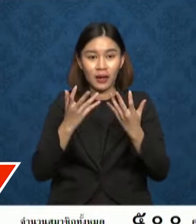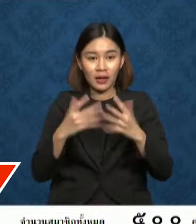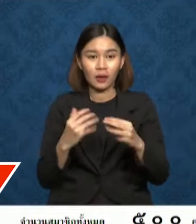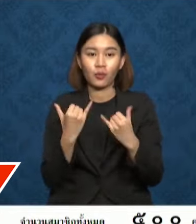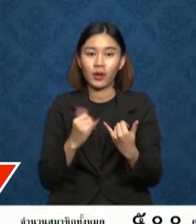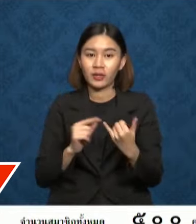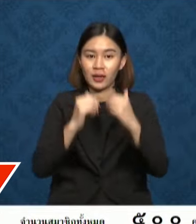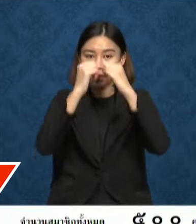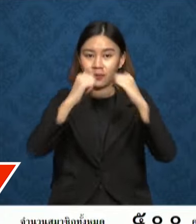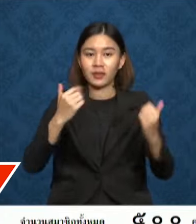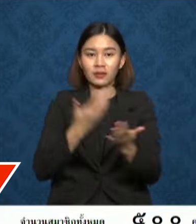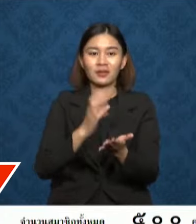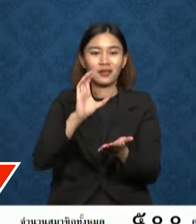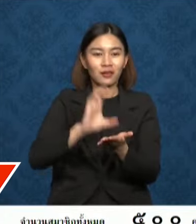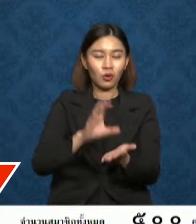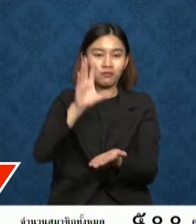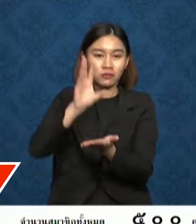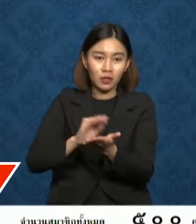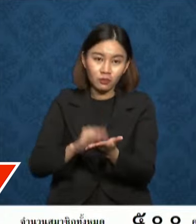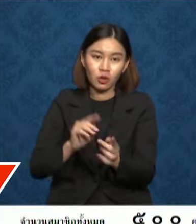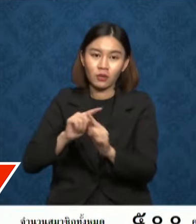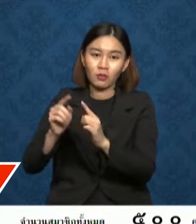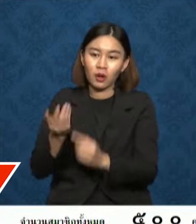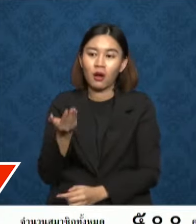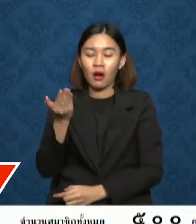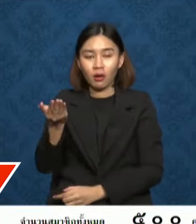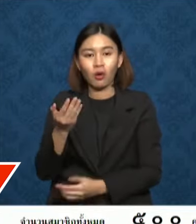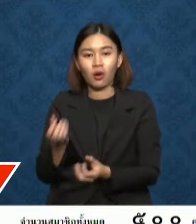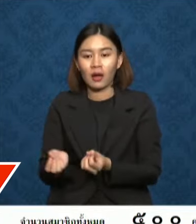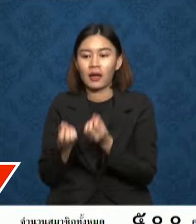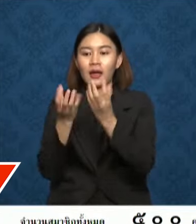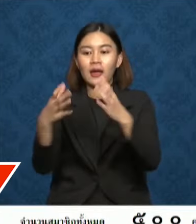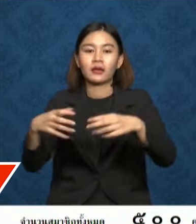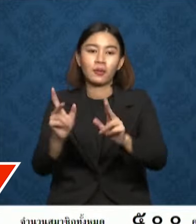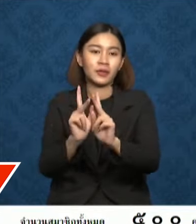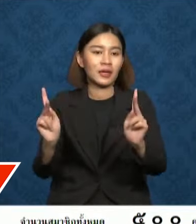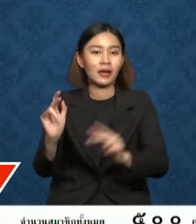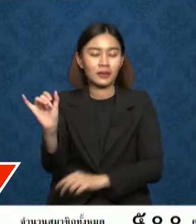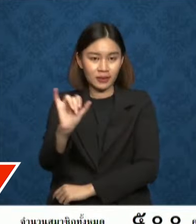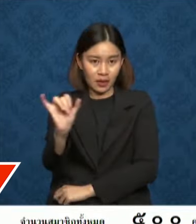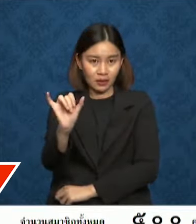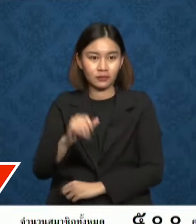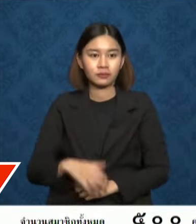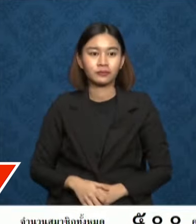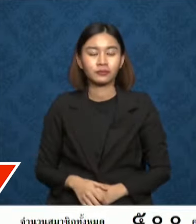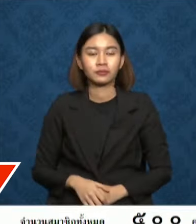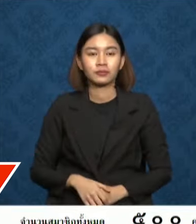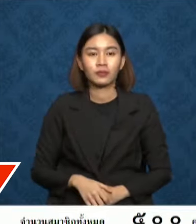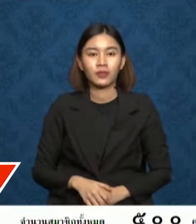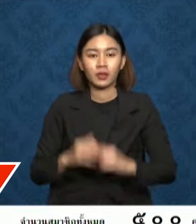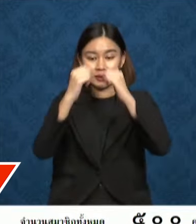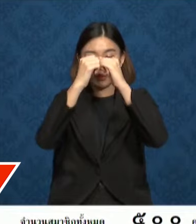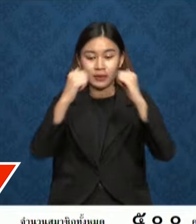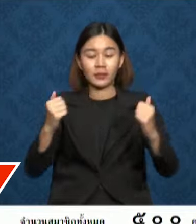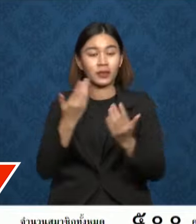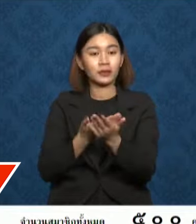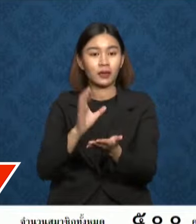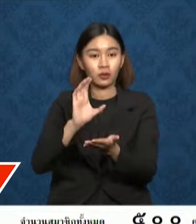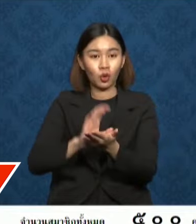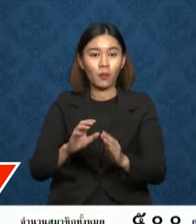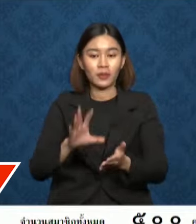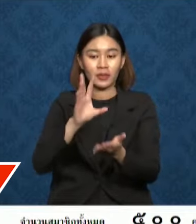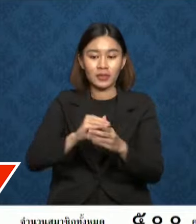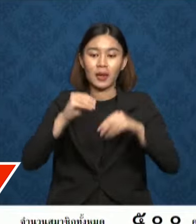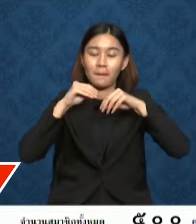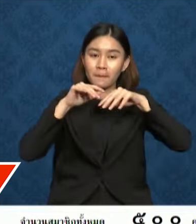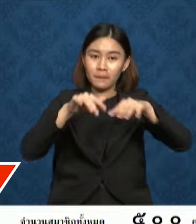ทกวันนี้สำนกงบประมาณก็ยังไมได้ส่งขอมลคำของงบประมาณให้แ่กมาทิการเรานะครับเมื่อสำนกงบประมาณได้เปิด